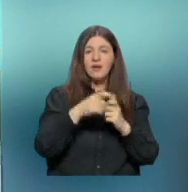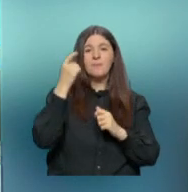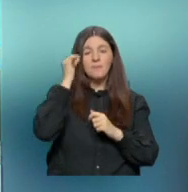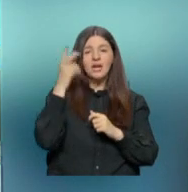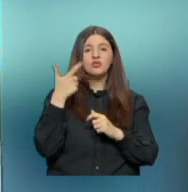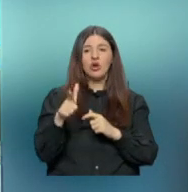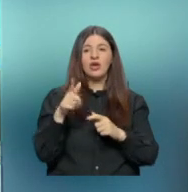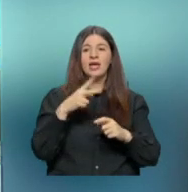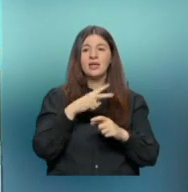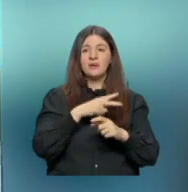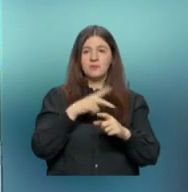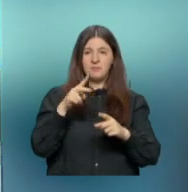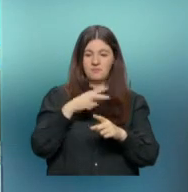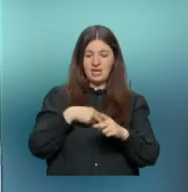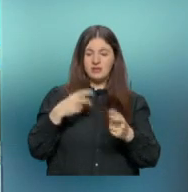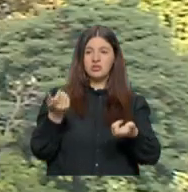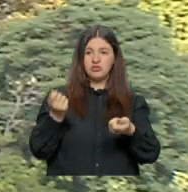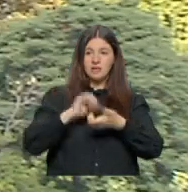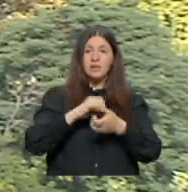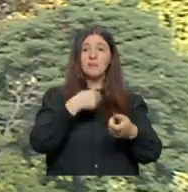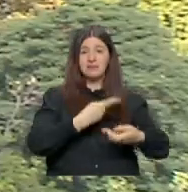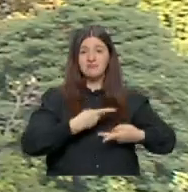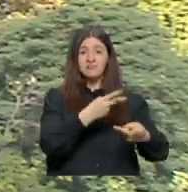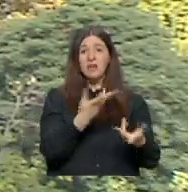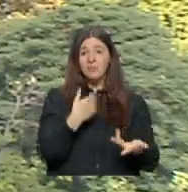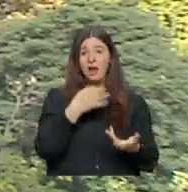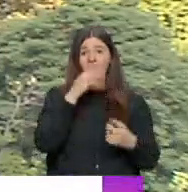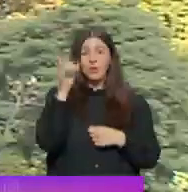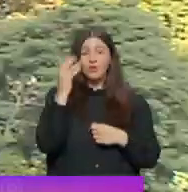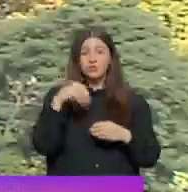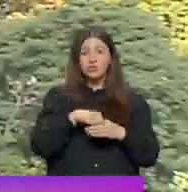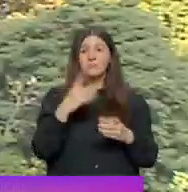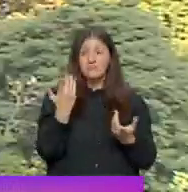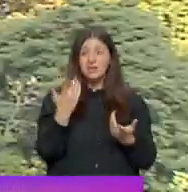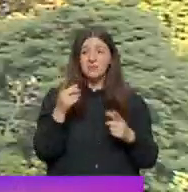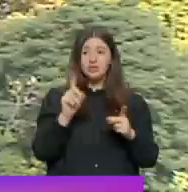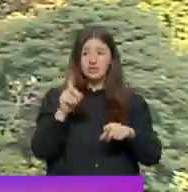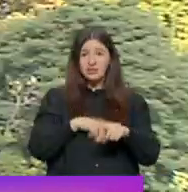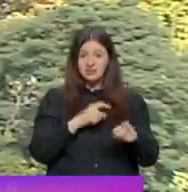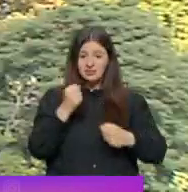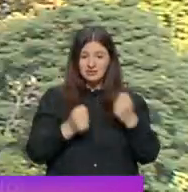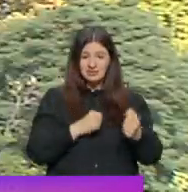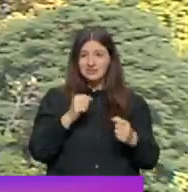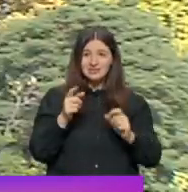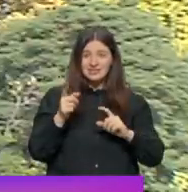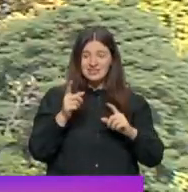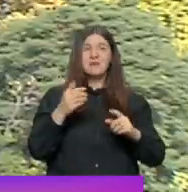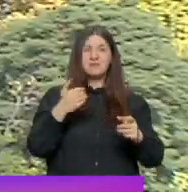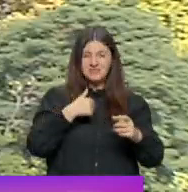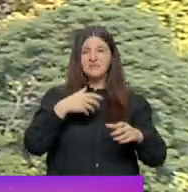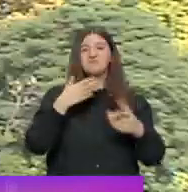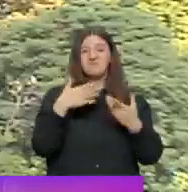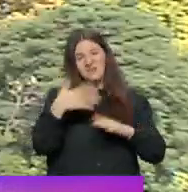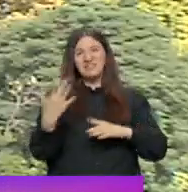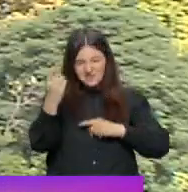işbirliğiyle. Hüseyin Bey'in de davet etti ama maalesef hani Ankara'da olduğumuz için bir yandan da böyle Çalar Saat koşusu bizim ayrı